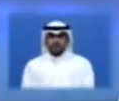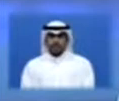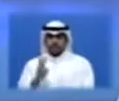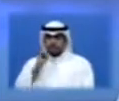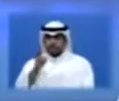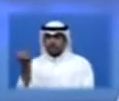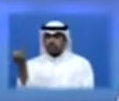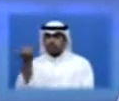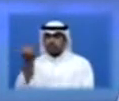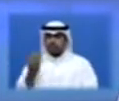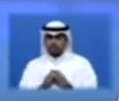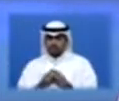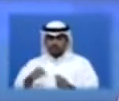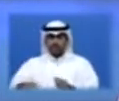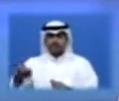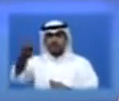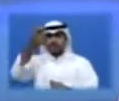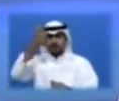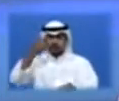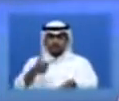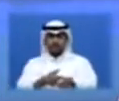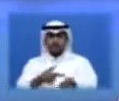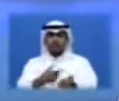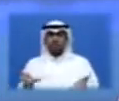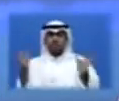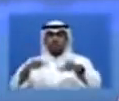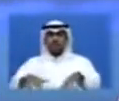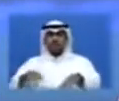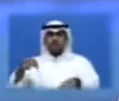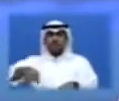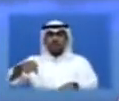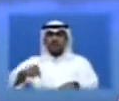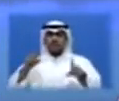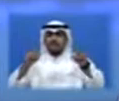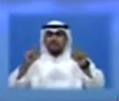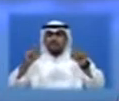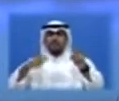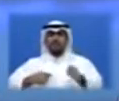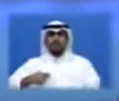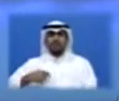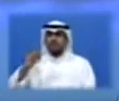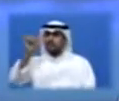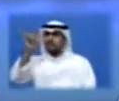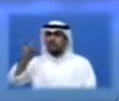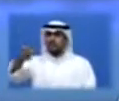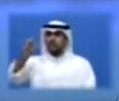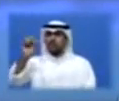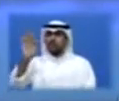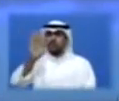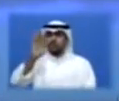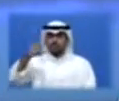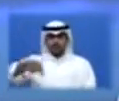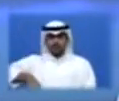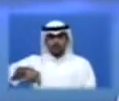في ظل التحديات الصحية وتفشي بعض الأمراض والفيروسات، كان لزاما على القائمين على